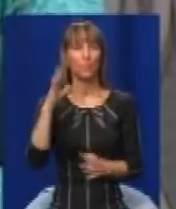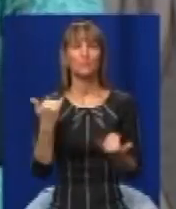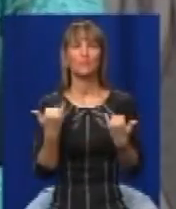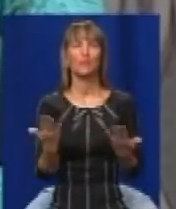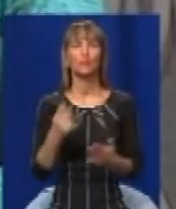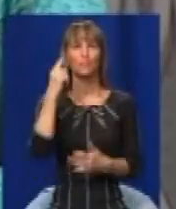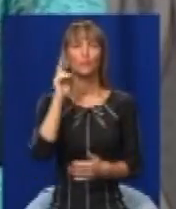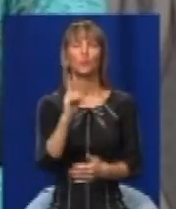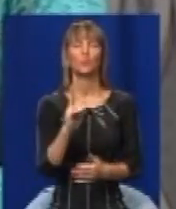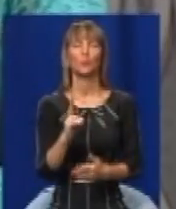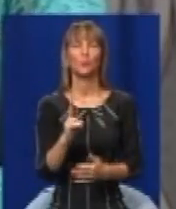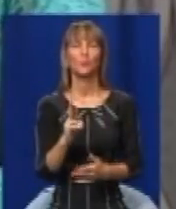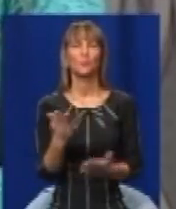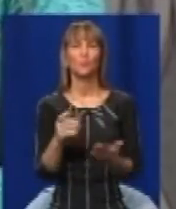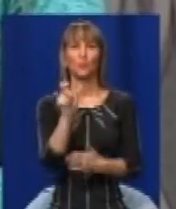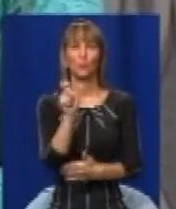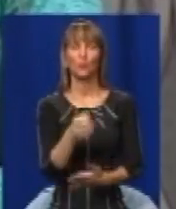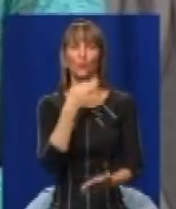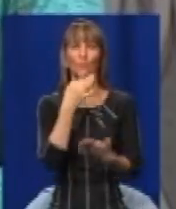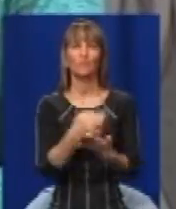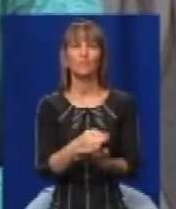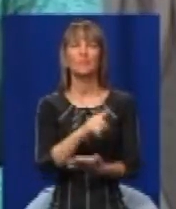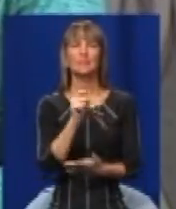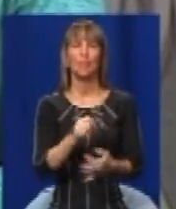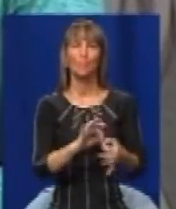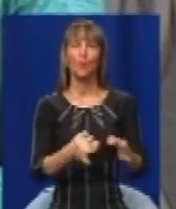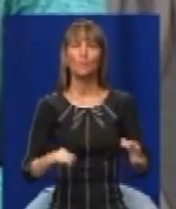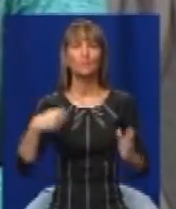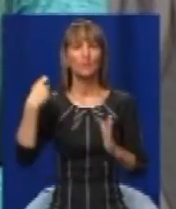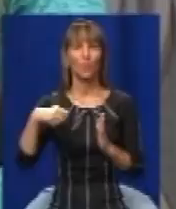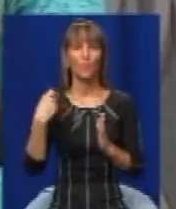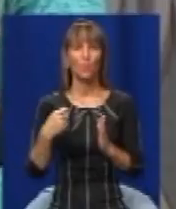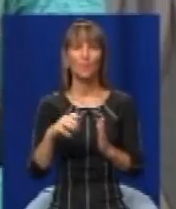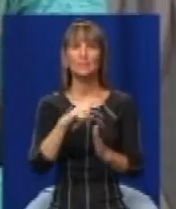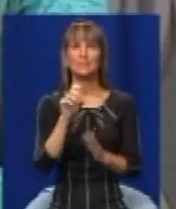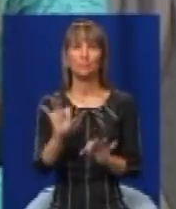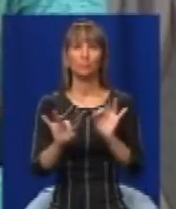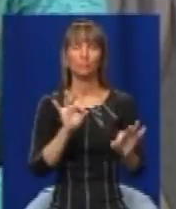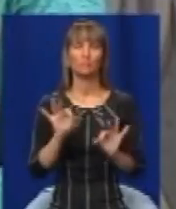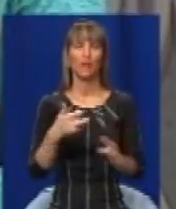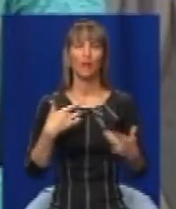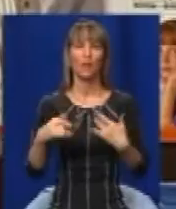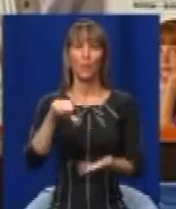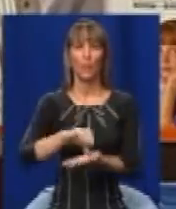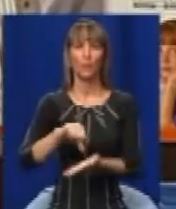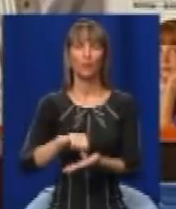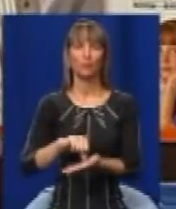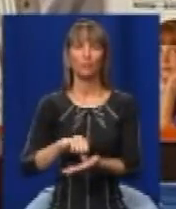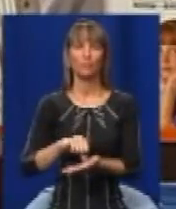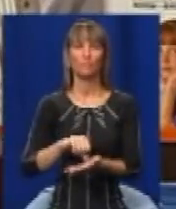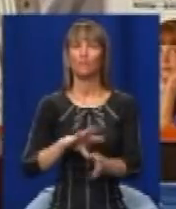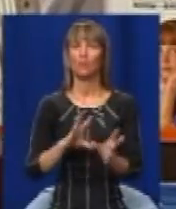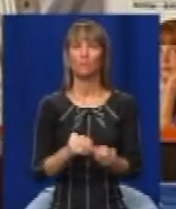ти думаєш, а хто от яка людина відповідає власне за сам процес зйомки, за підбір акторів, ну і взагалі?